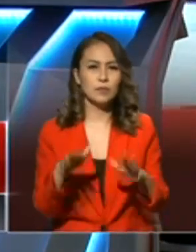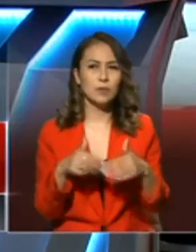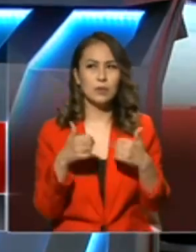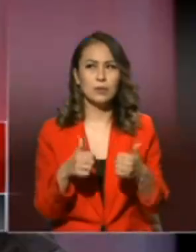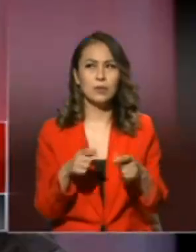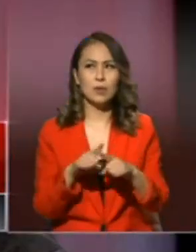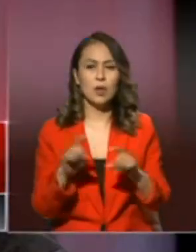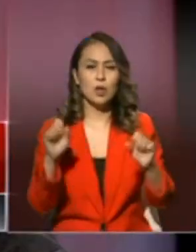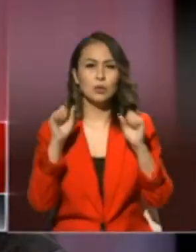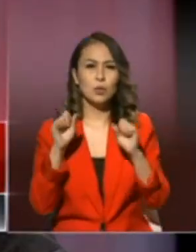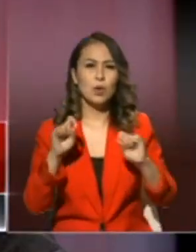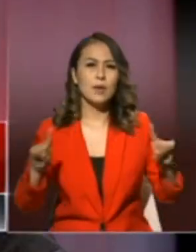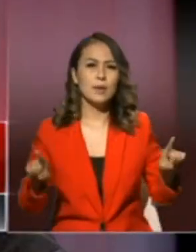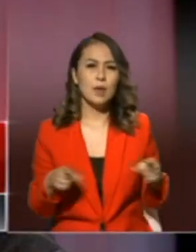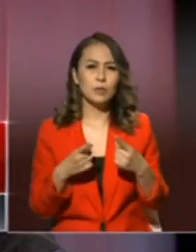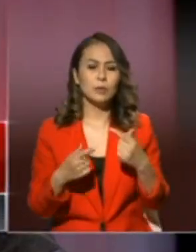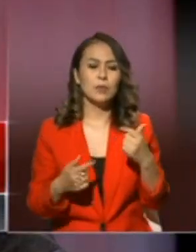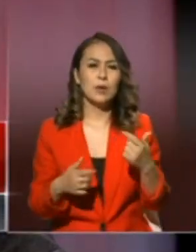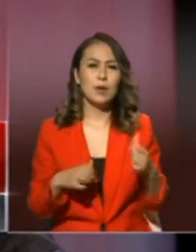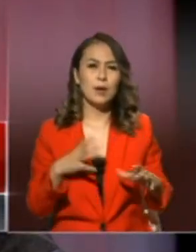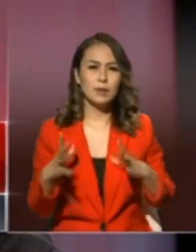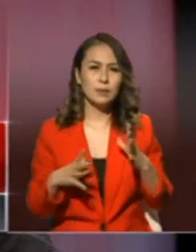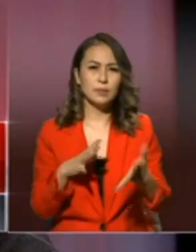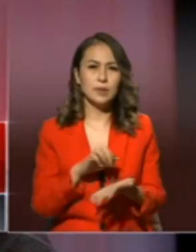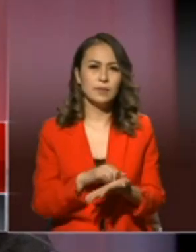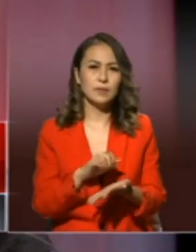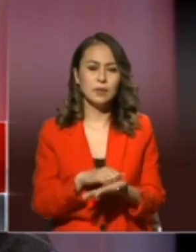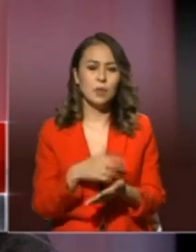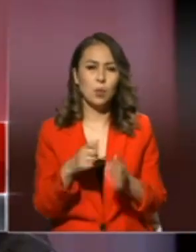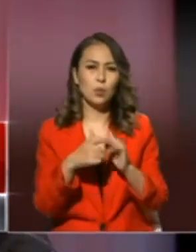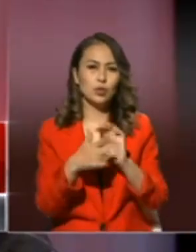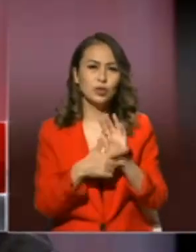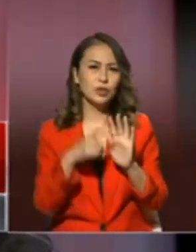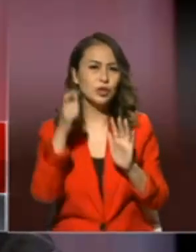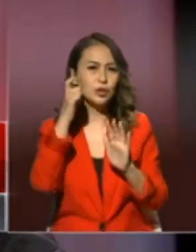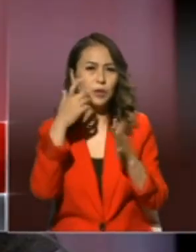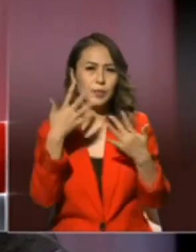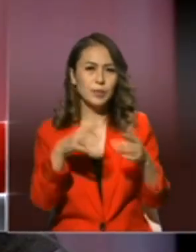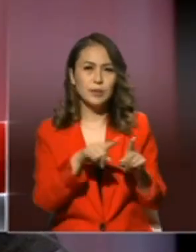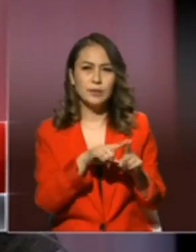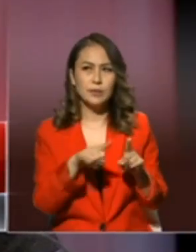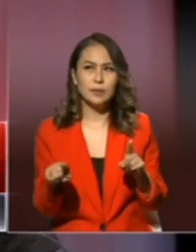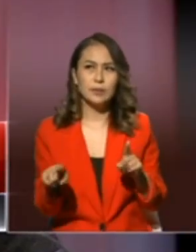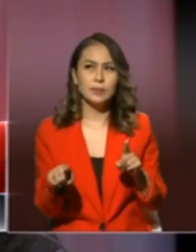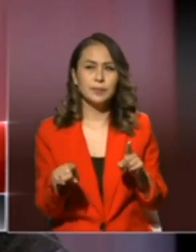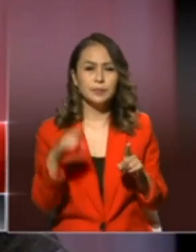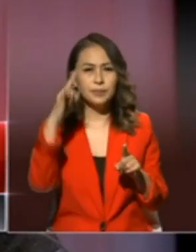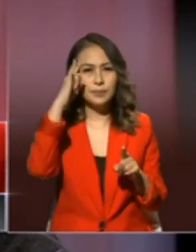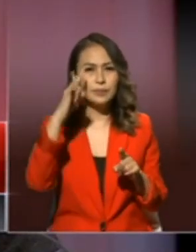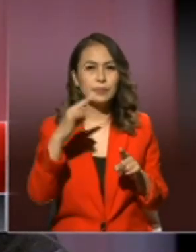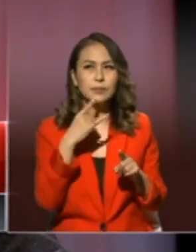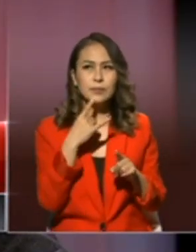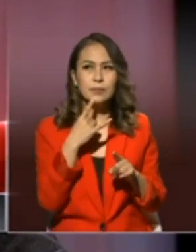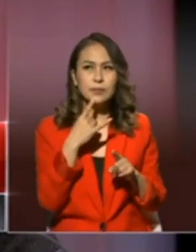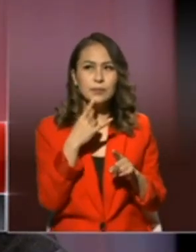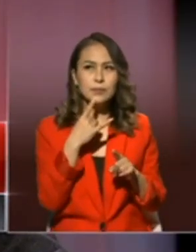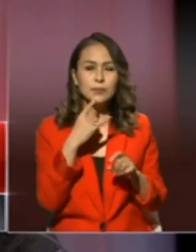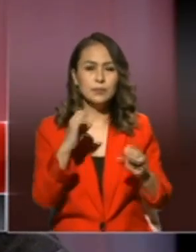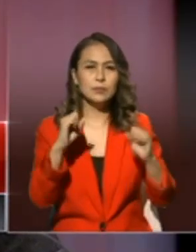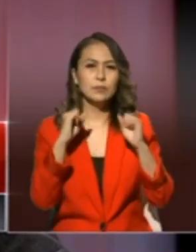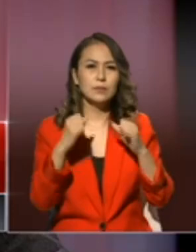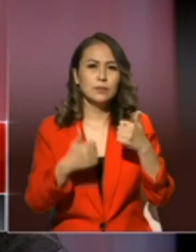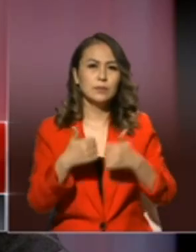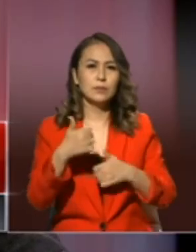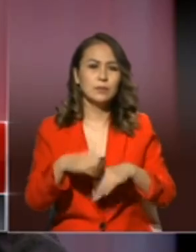Сол спорт дамытумен айналысып жүрміз. 17 жылдан бері қарай осы Қазақстанда спорттық